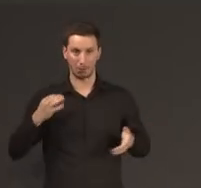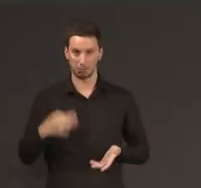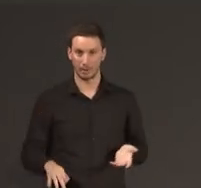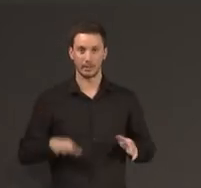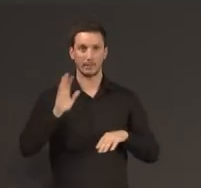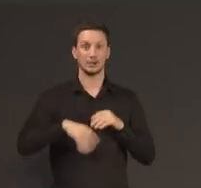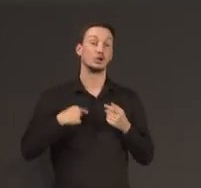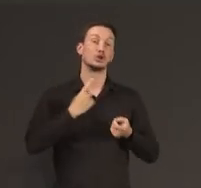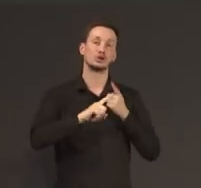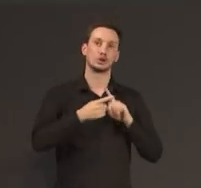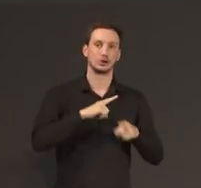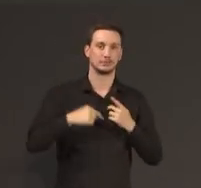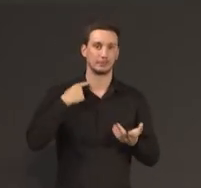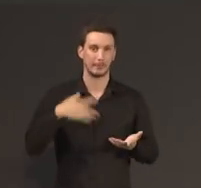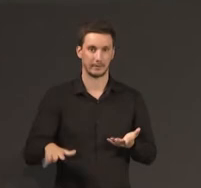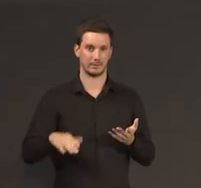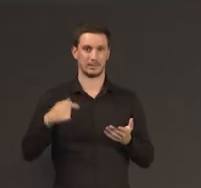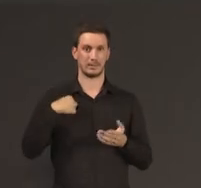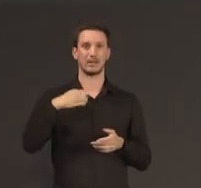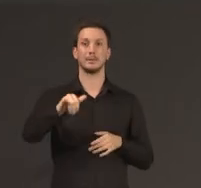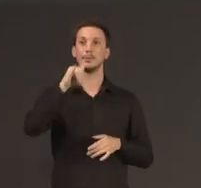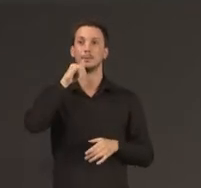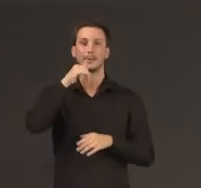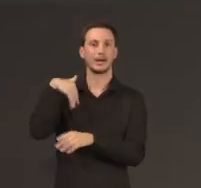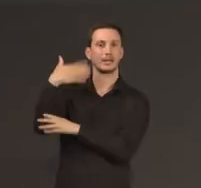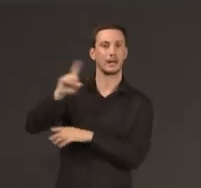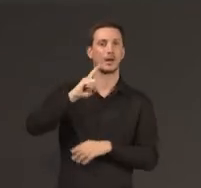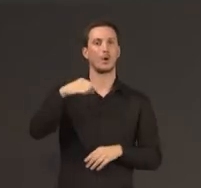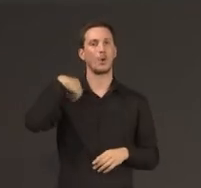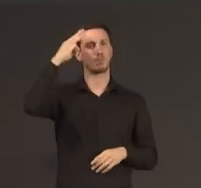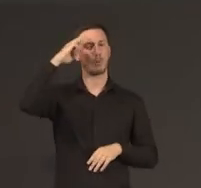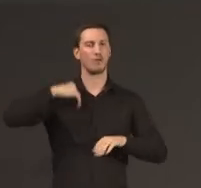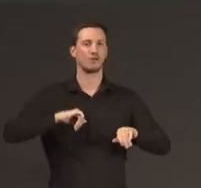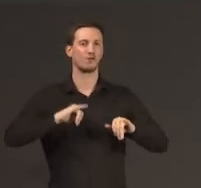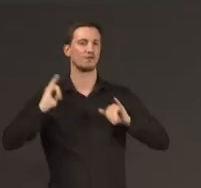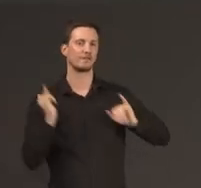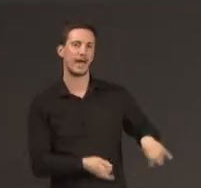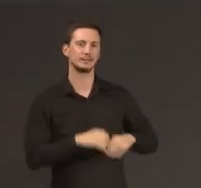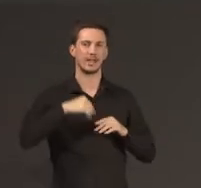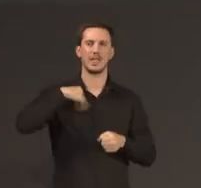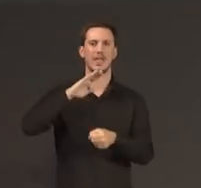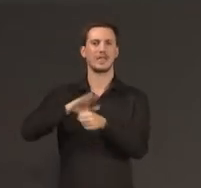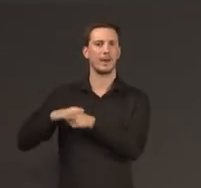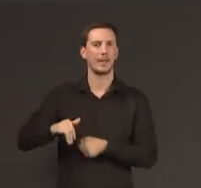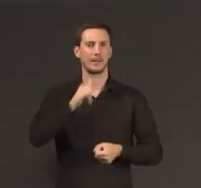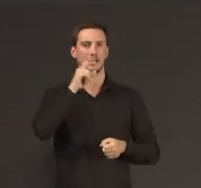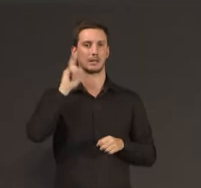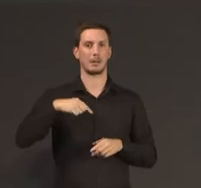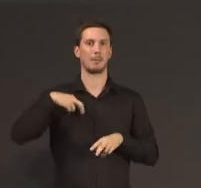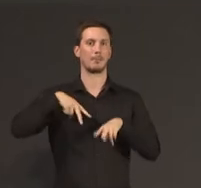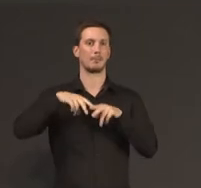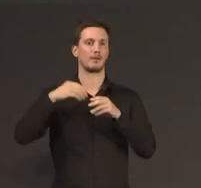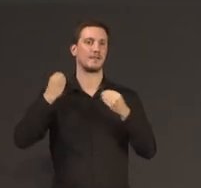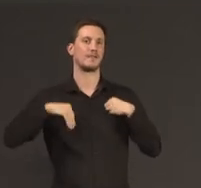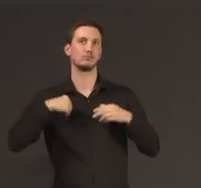tantes coses, tantes birres a la Gutenberg, tantes pompeufarres, tantes cervesades i fins i tot el pas d'Equador. Però,